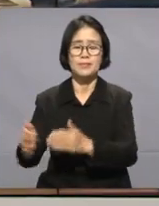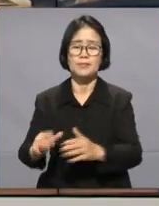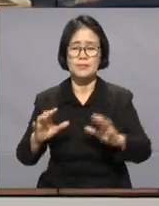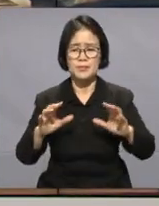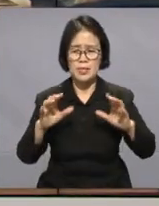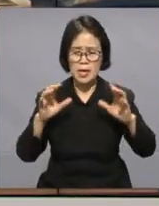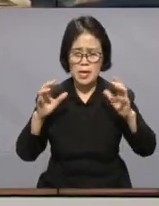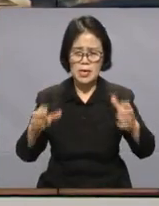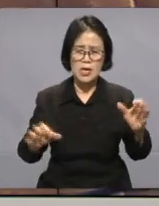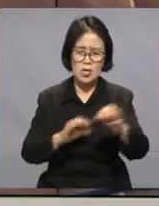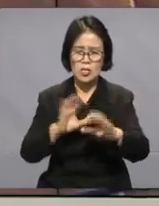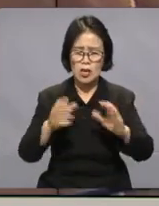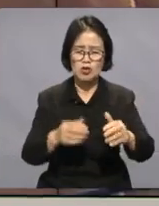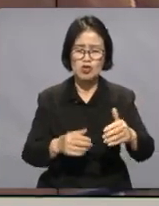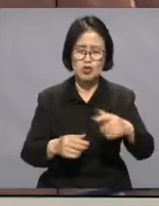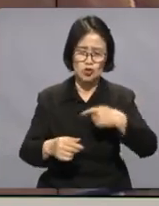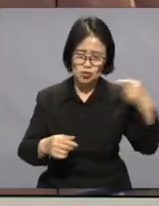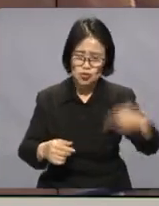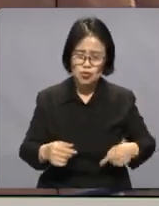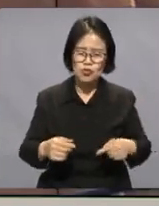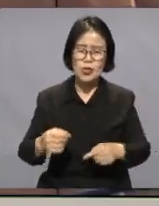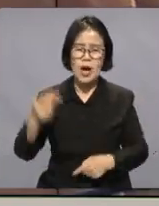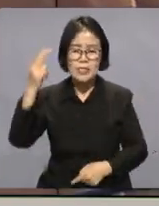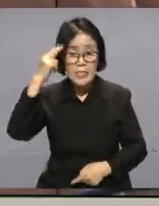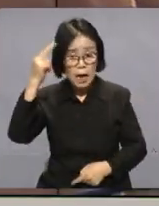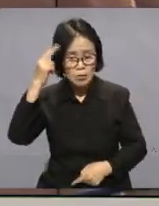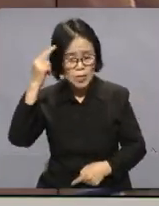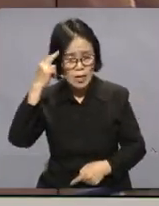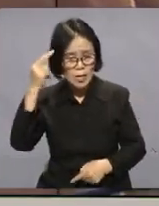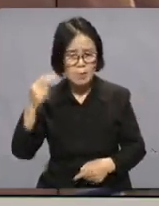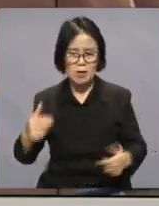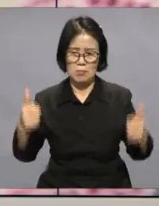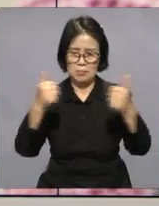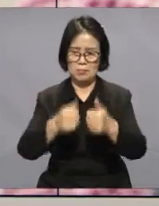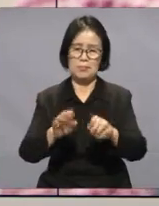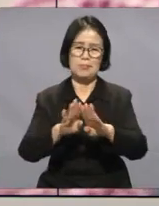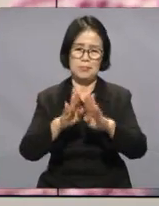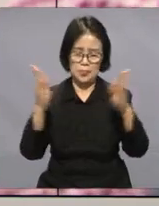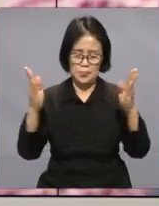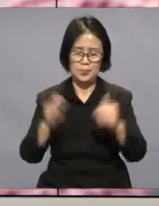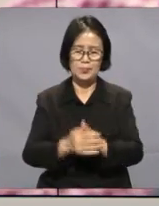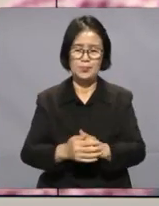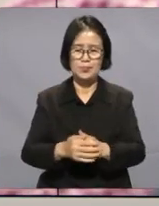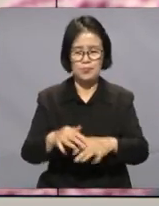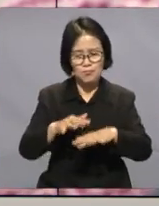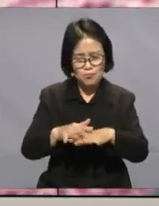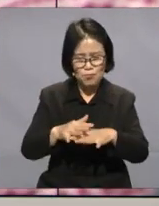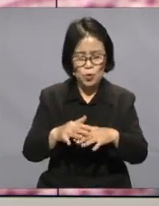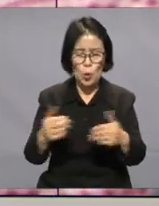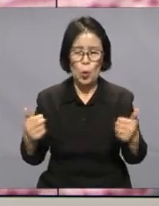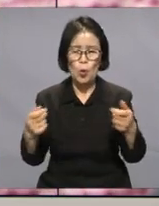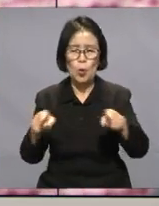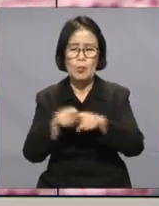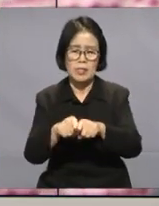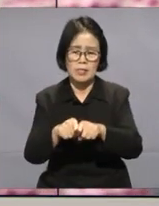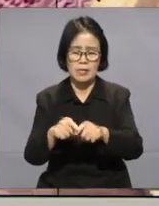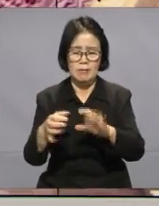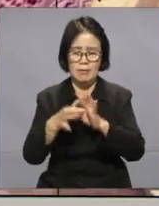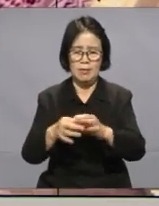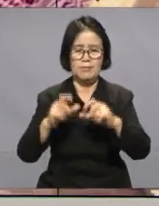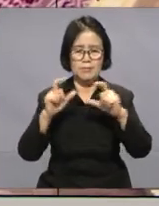세계 양대 경제대국 중국과 최대 산유국인 사우디아라비아가 정상회담을 열고 전략적 동반자 관계를